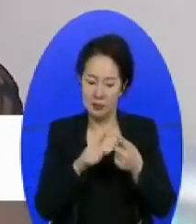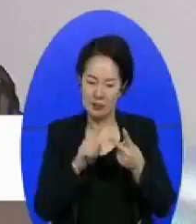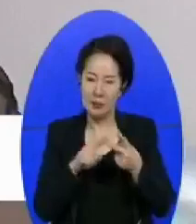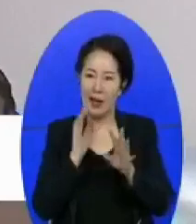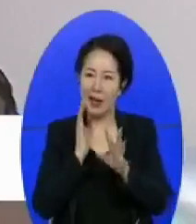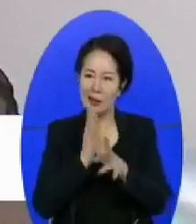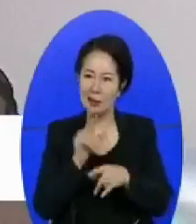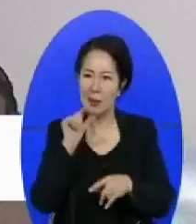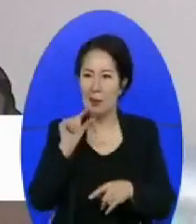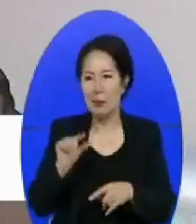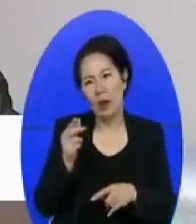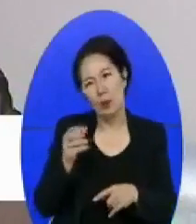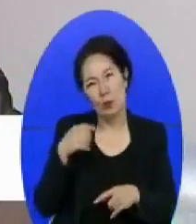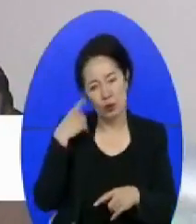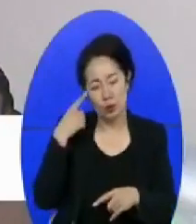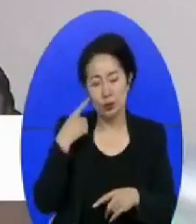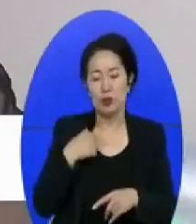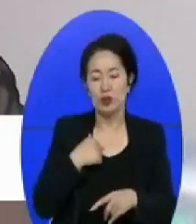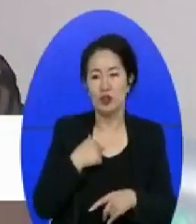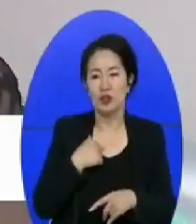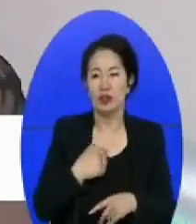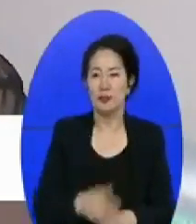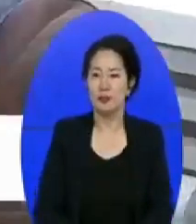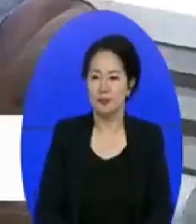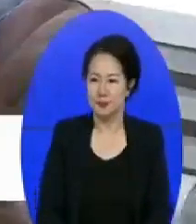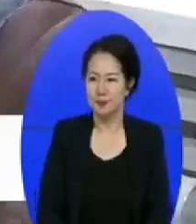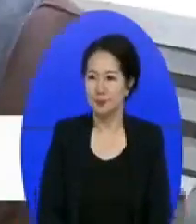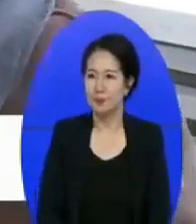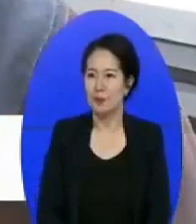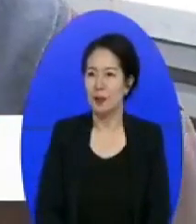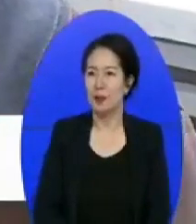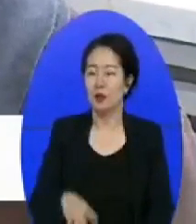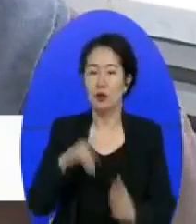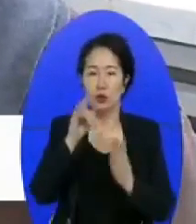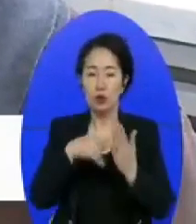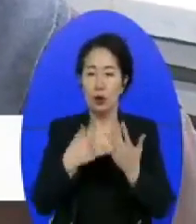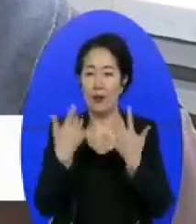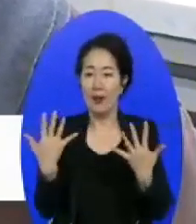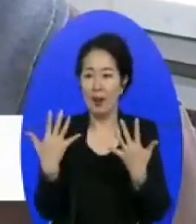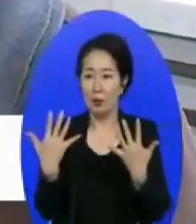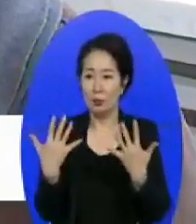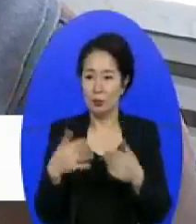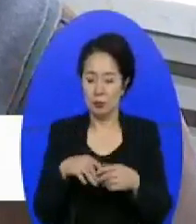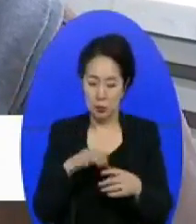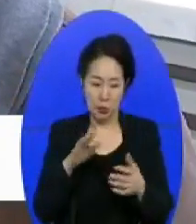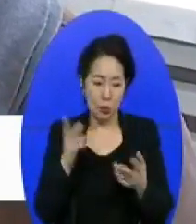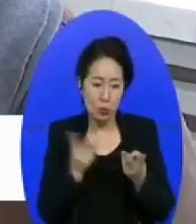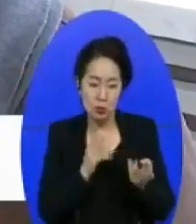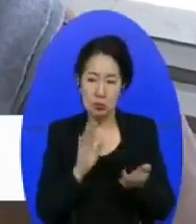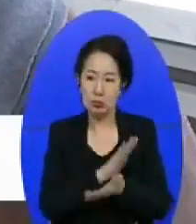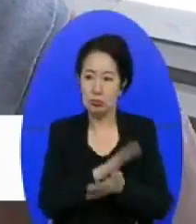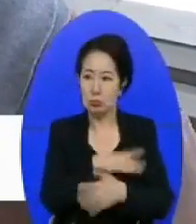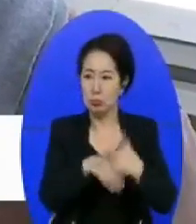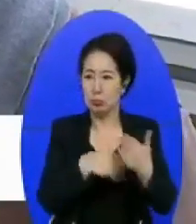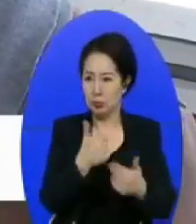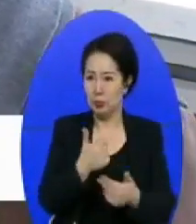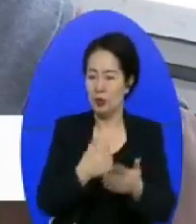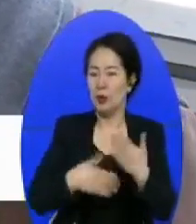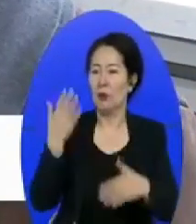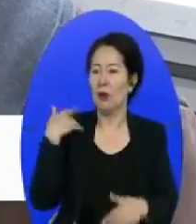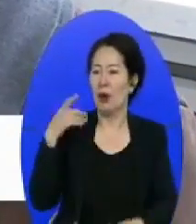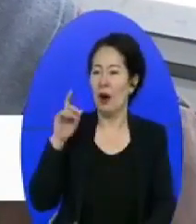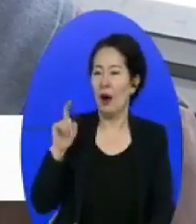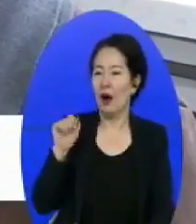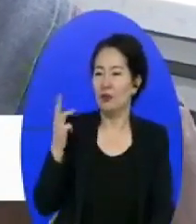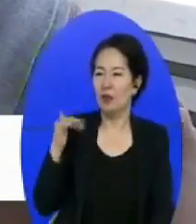нь арай багцсан юм уу да гэж миний бодлоор бол батж байна. Цонхоо 10 цонхоо мохтой болсон. Ер нь үйлчлэл нэлээд шорхоо болсон тийм. Ер нь гэхдээ хавдрын